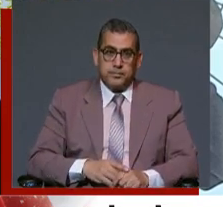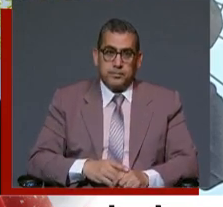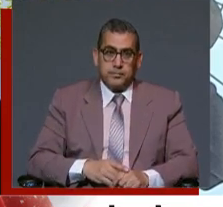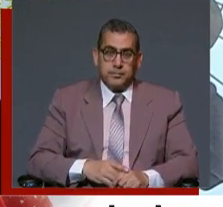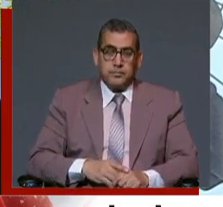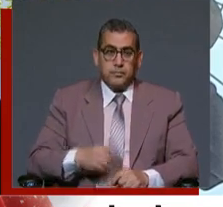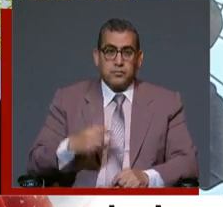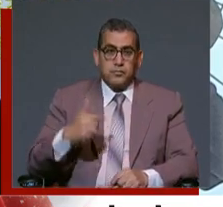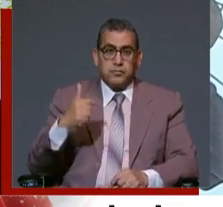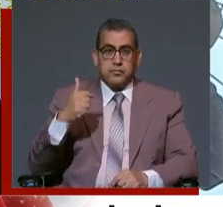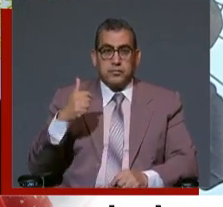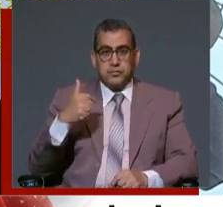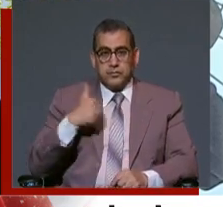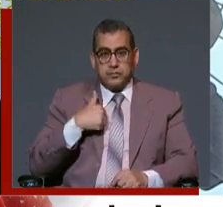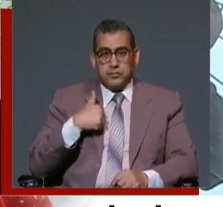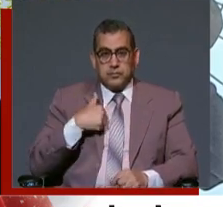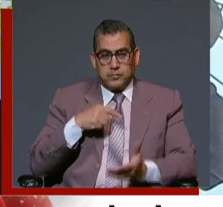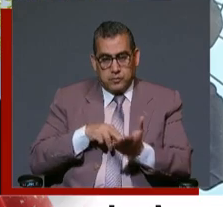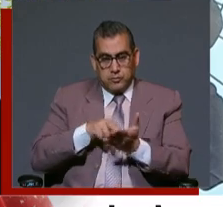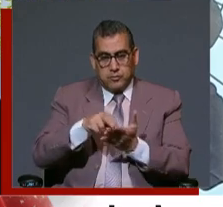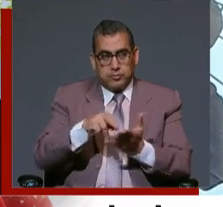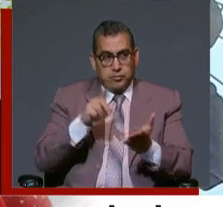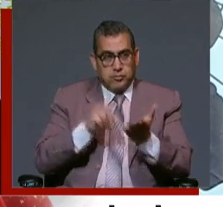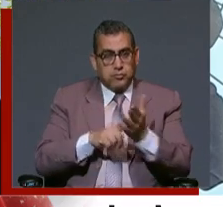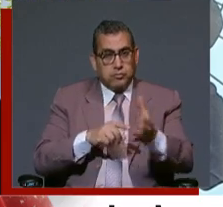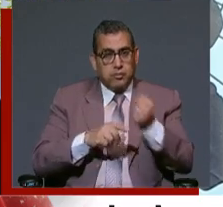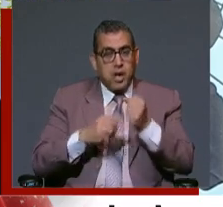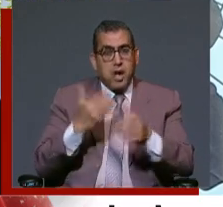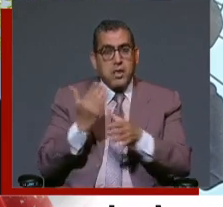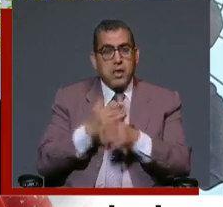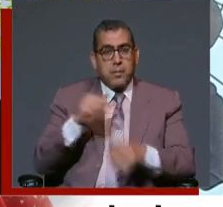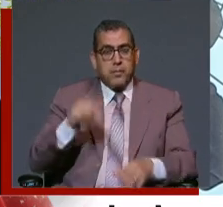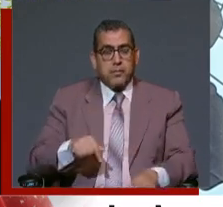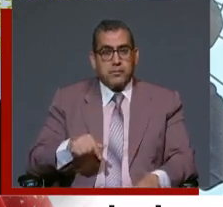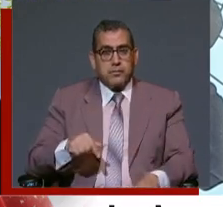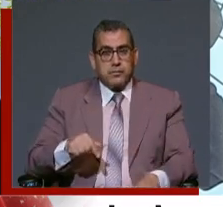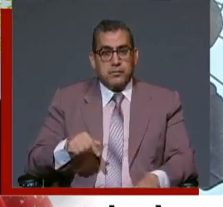نحن نسعى كذلك إلى